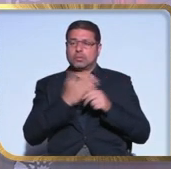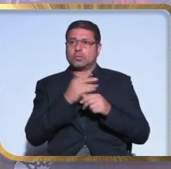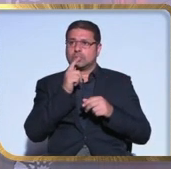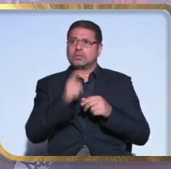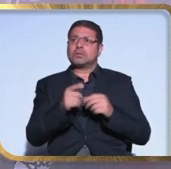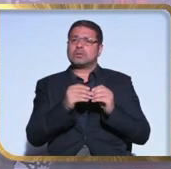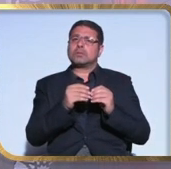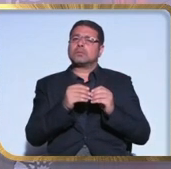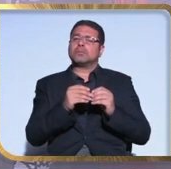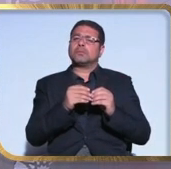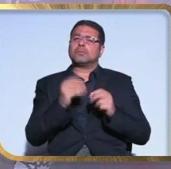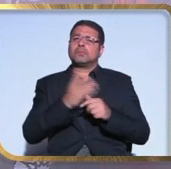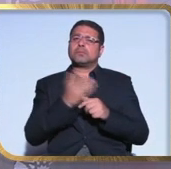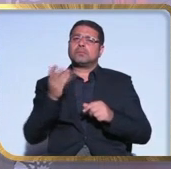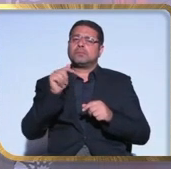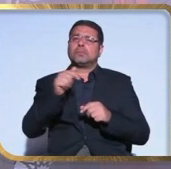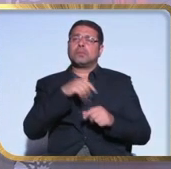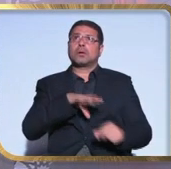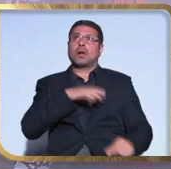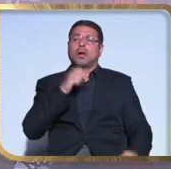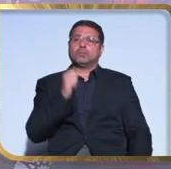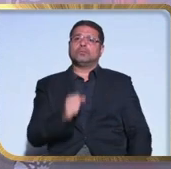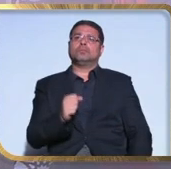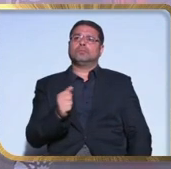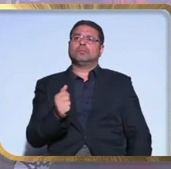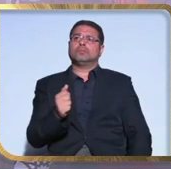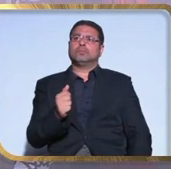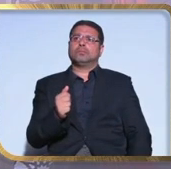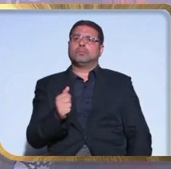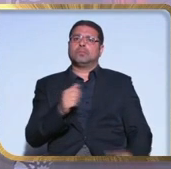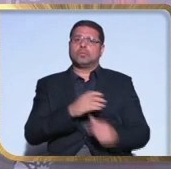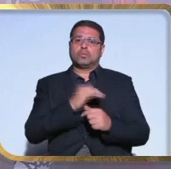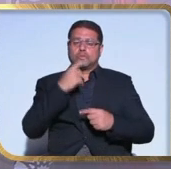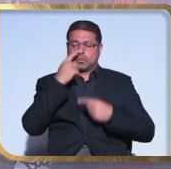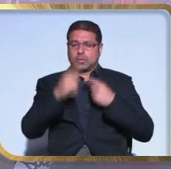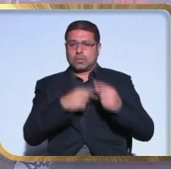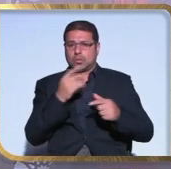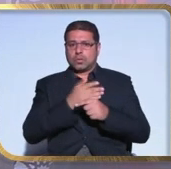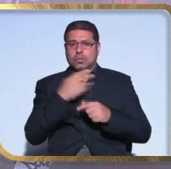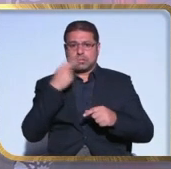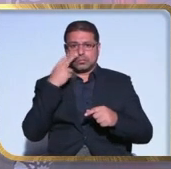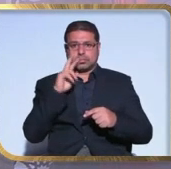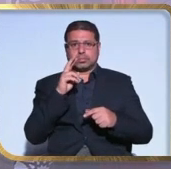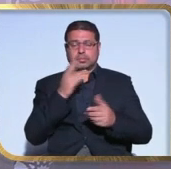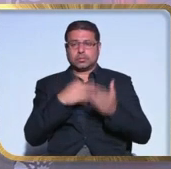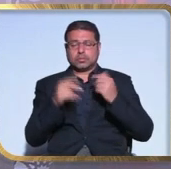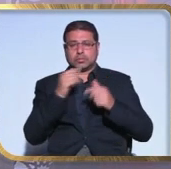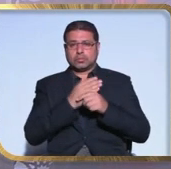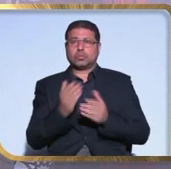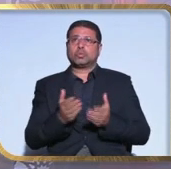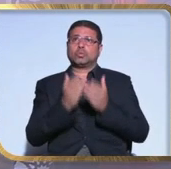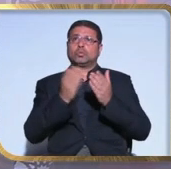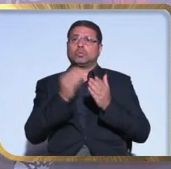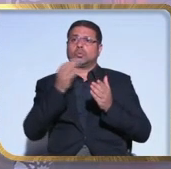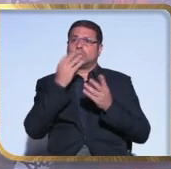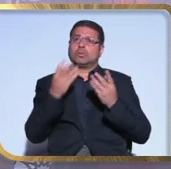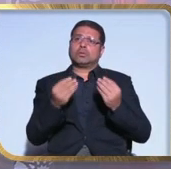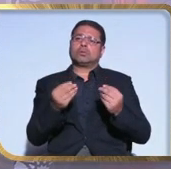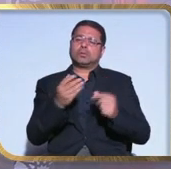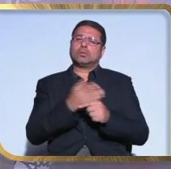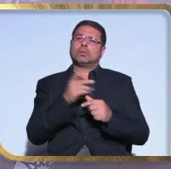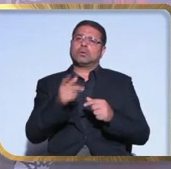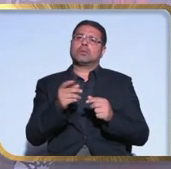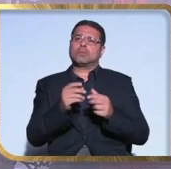لي بس الحاجات دي بتخوفنا قوي يعني انا طول عمري مثلا عملت غلطه نقعد ندعي ربنا كتير